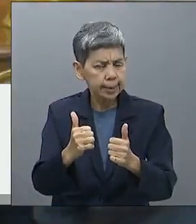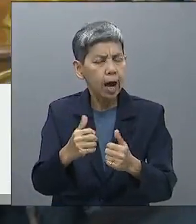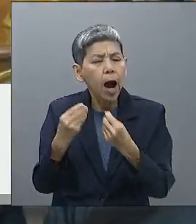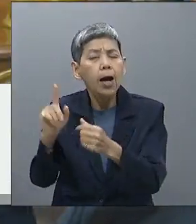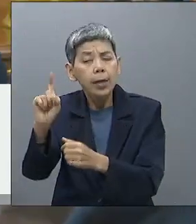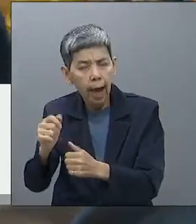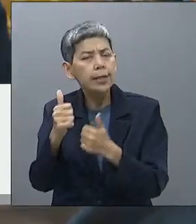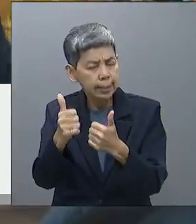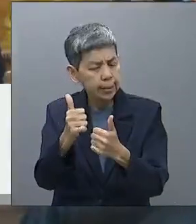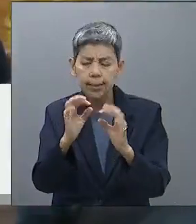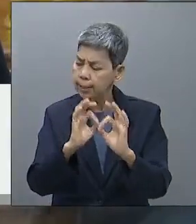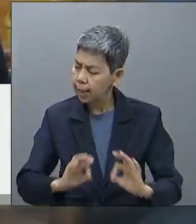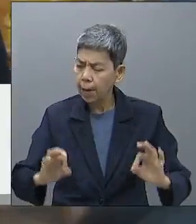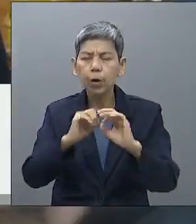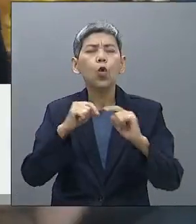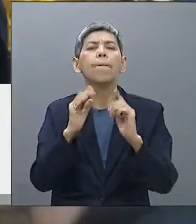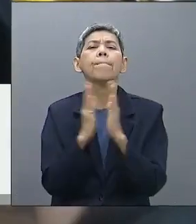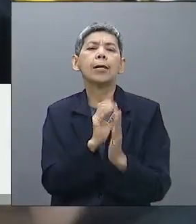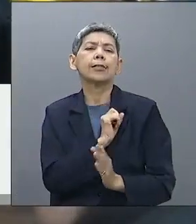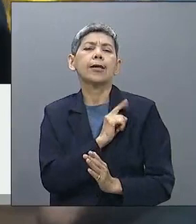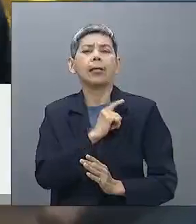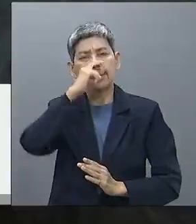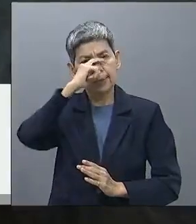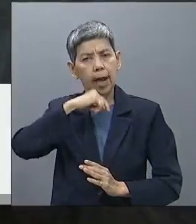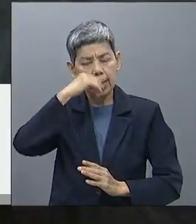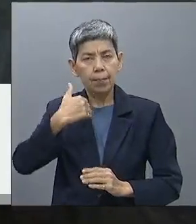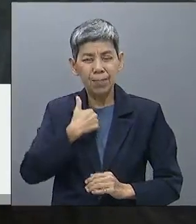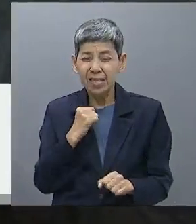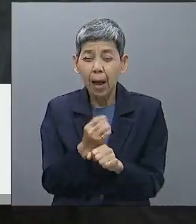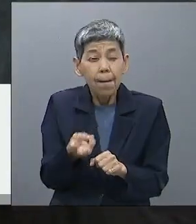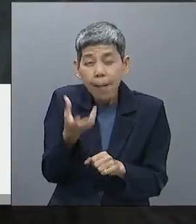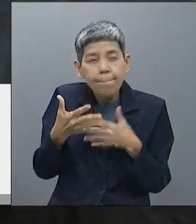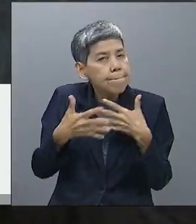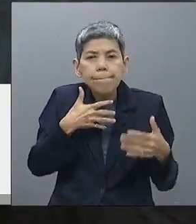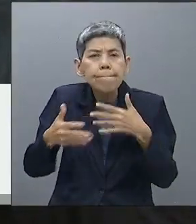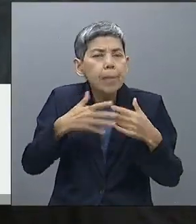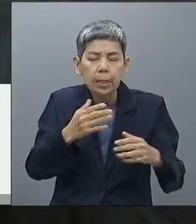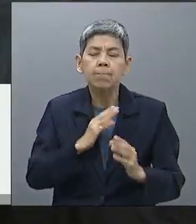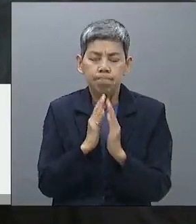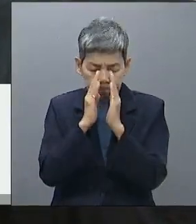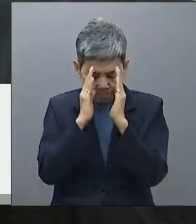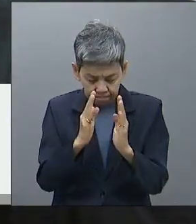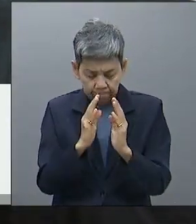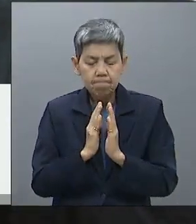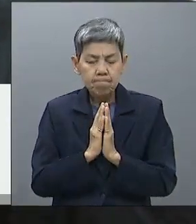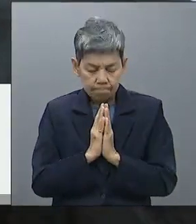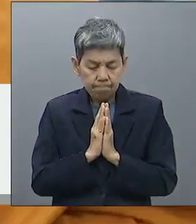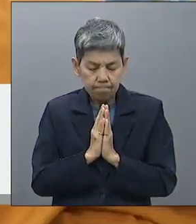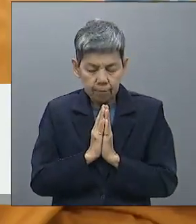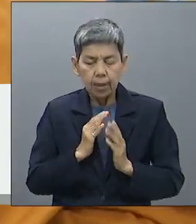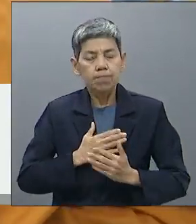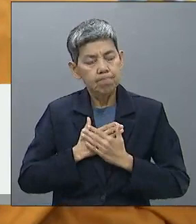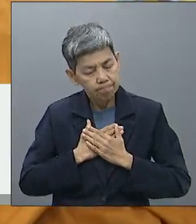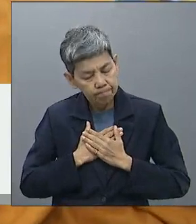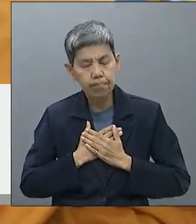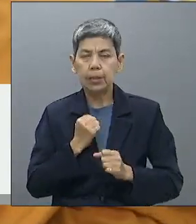ชนเป็นสิ่งสำคัญในทางพระพุทธศาสนาแม้จะมีระยะเวลาสั้นในการบวชแต่ขอให้ตั้งใจและประพฤติปฏิบัติสำรวมกาย